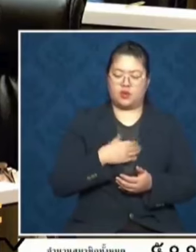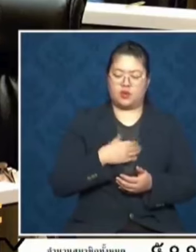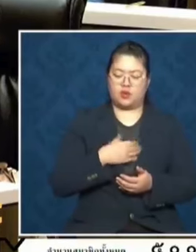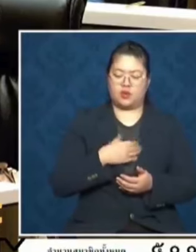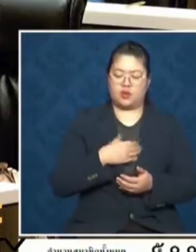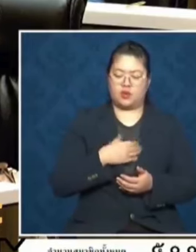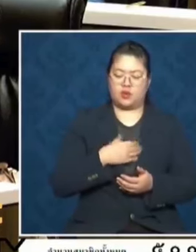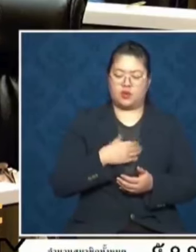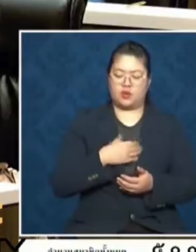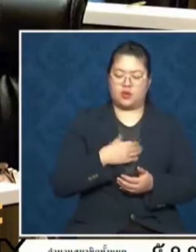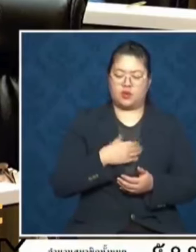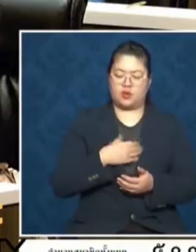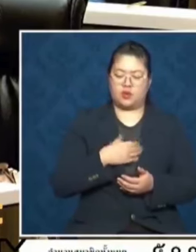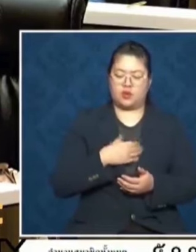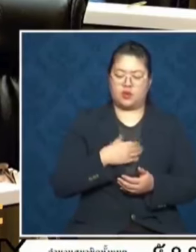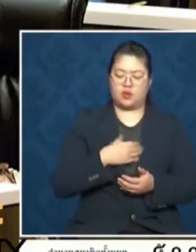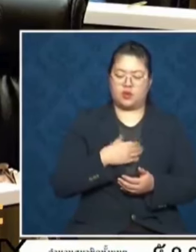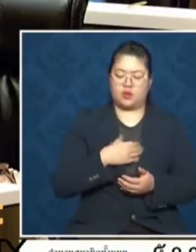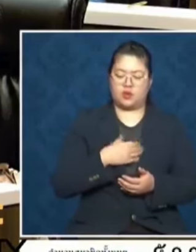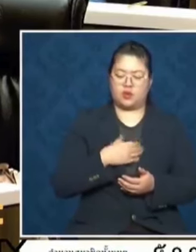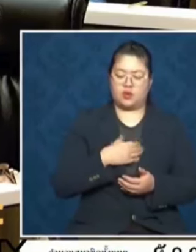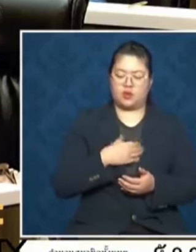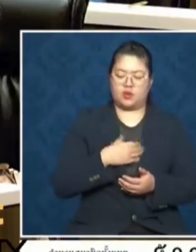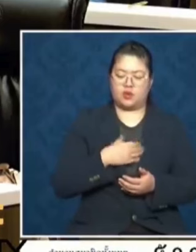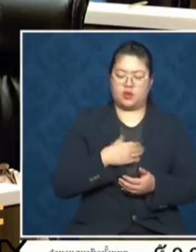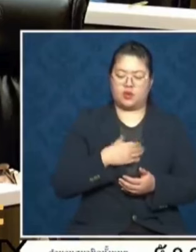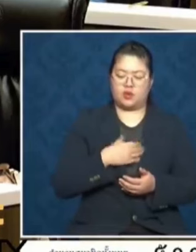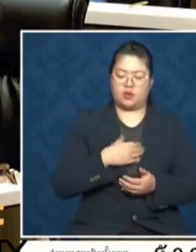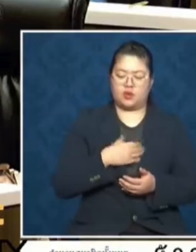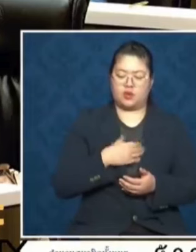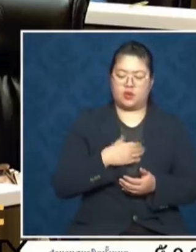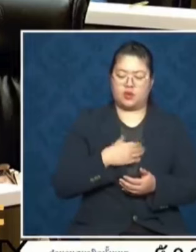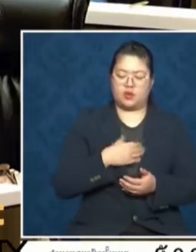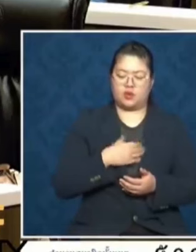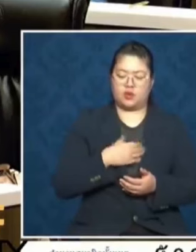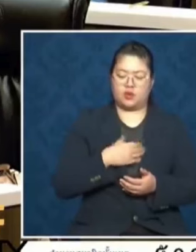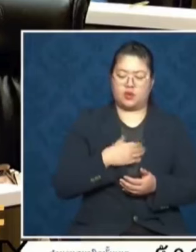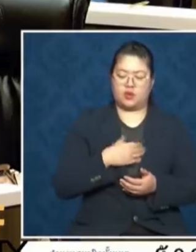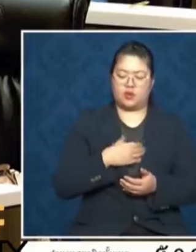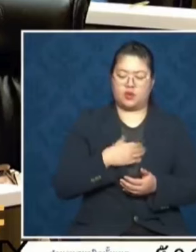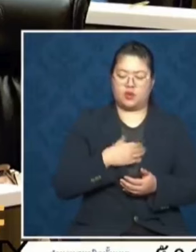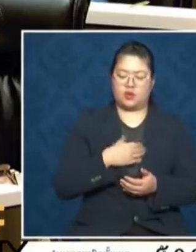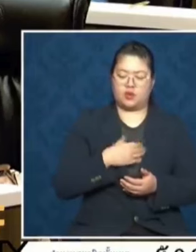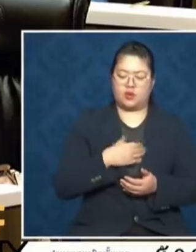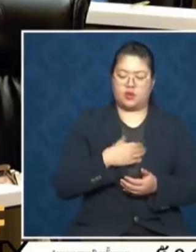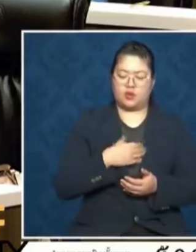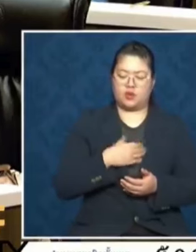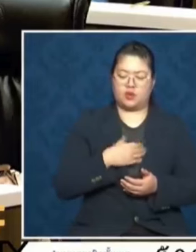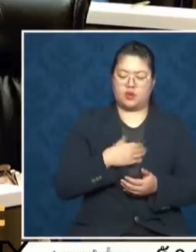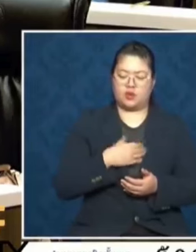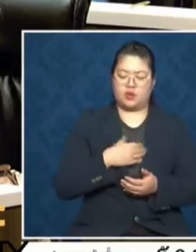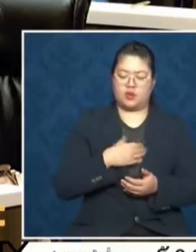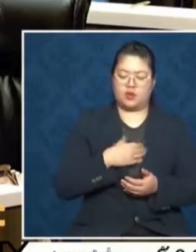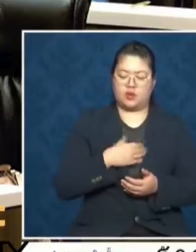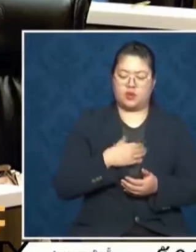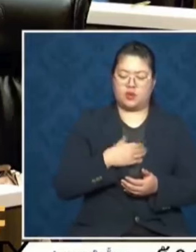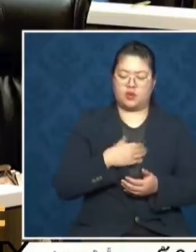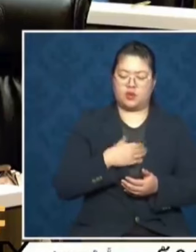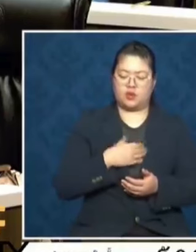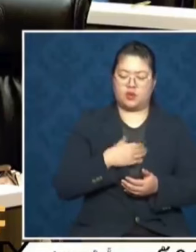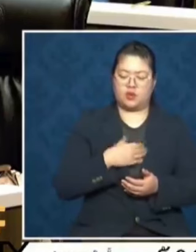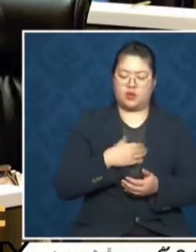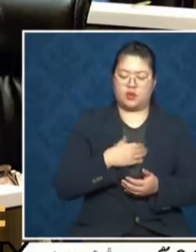าปัญหาสำคัญคือประชาชนไม่สามารถเข้าถึงข้อมูลที่เป็นสาระสำคัญในการใช้จ่ายงบประมาณ